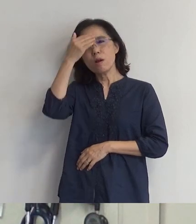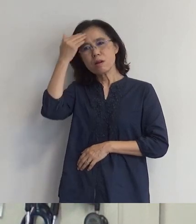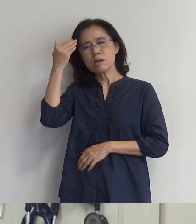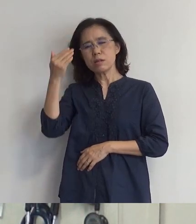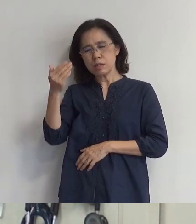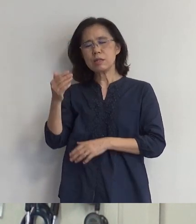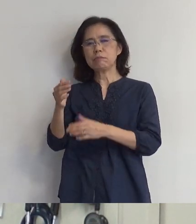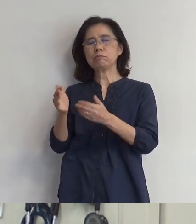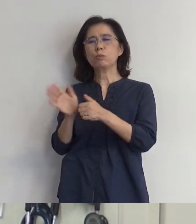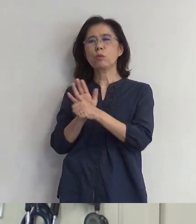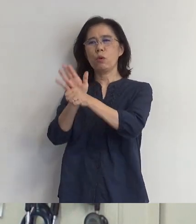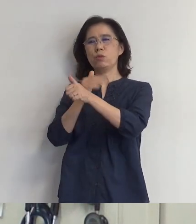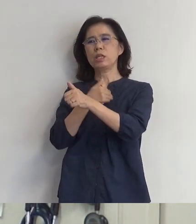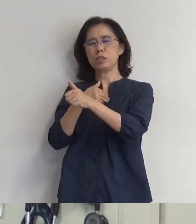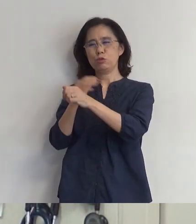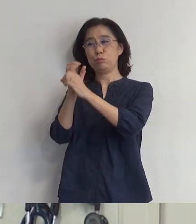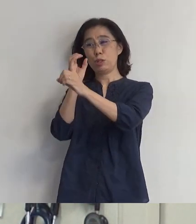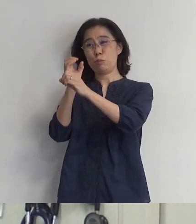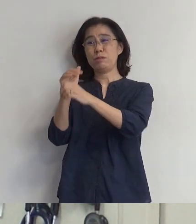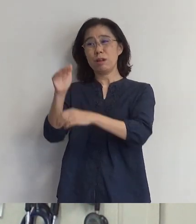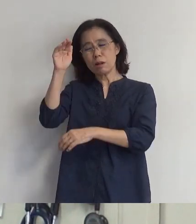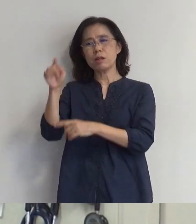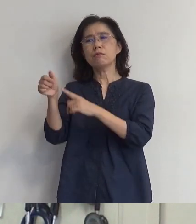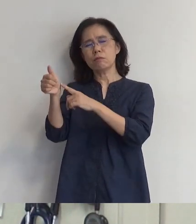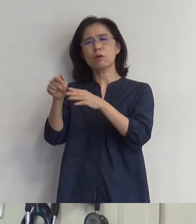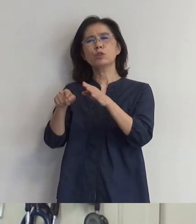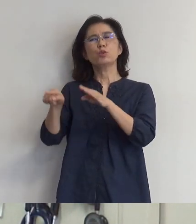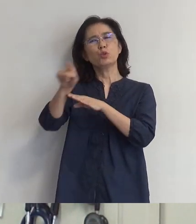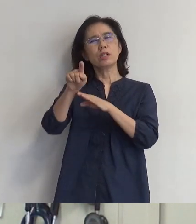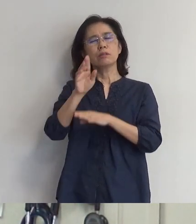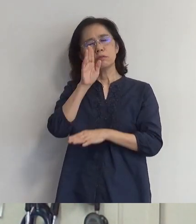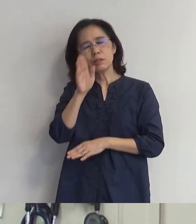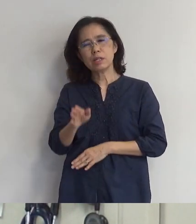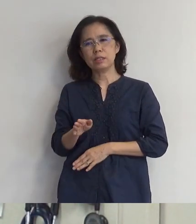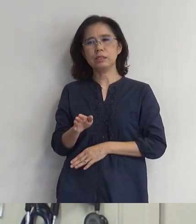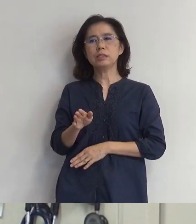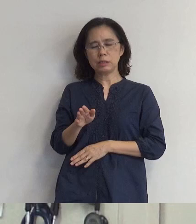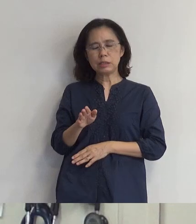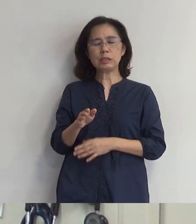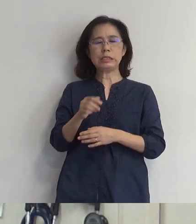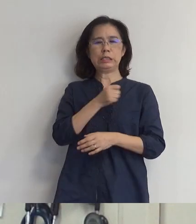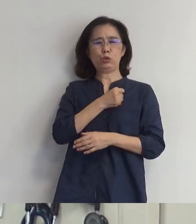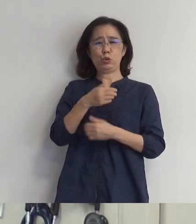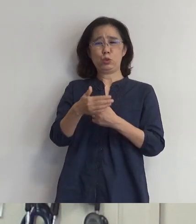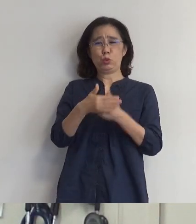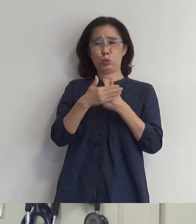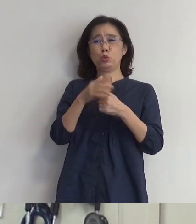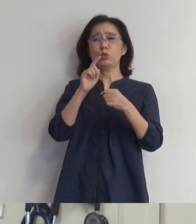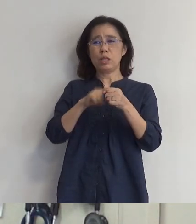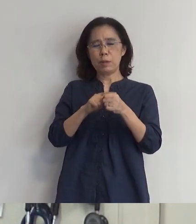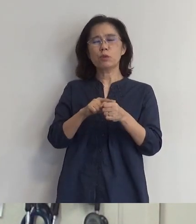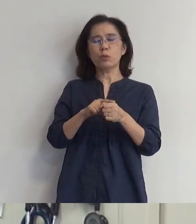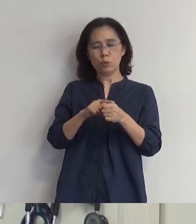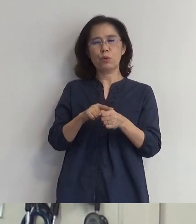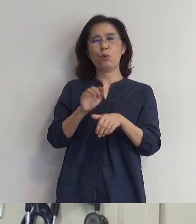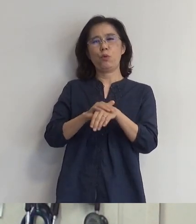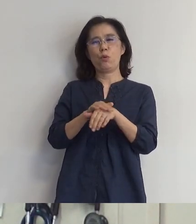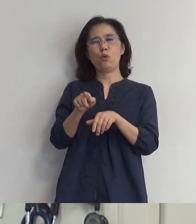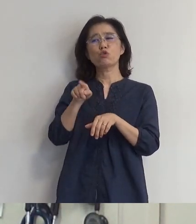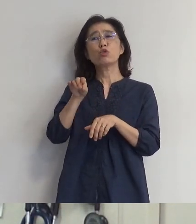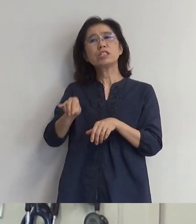入院を優先させてください。一人でも多くの命を救うための措置です。どうかご理解ください